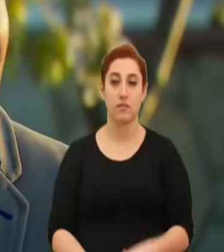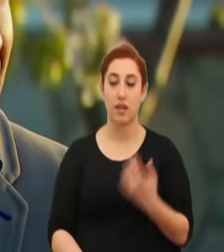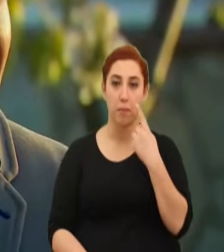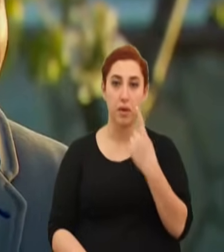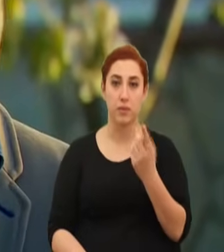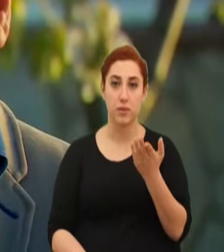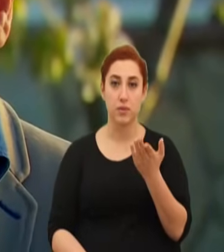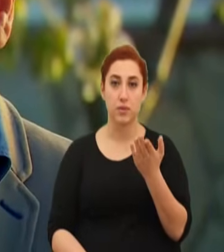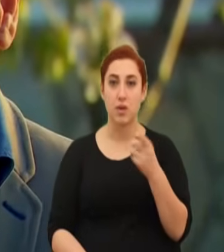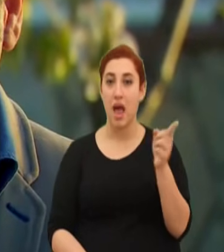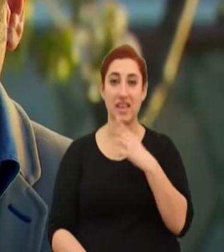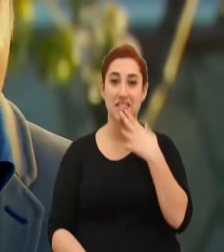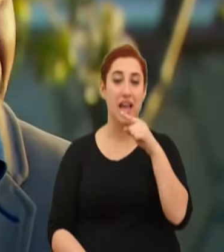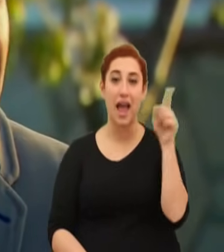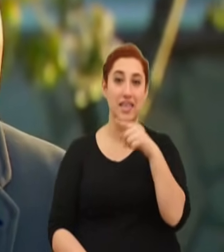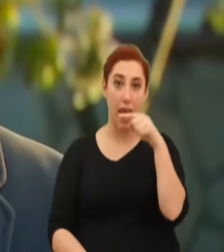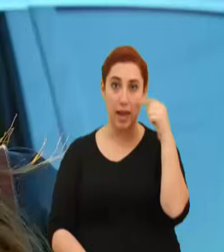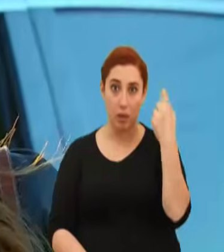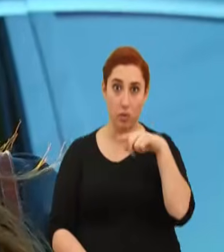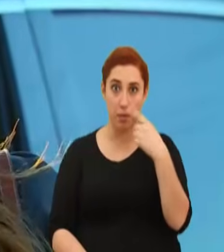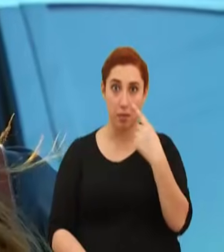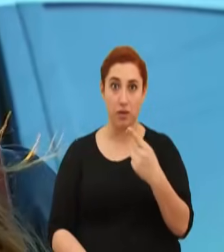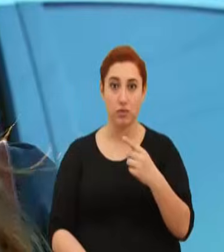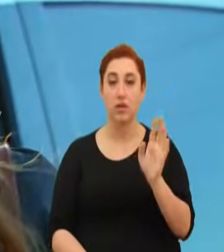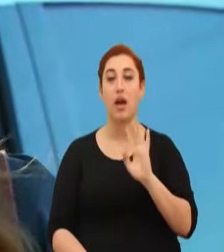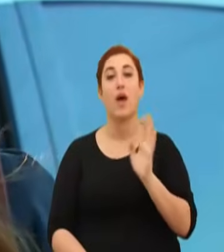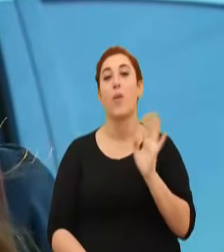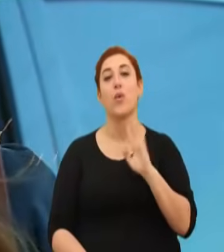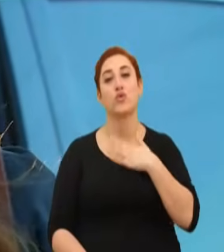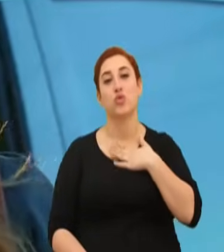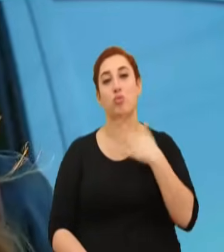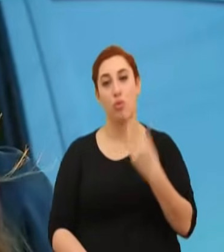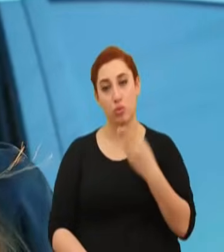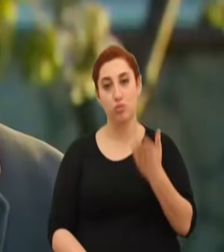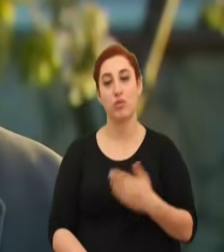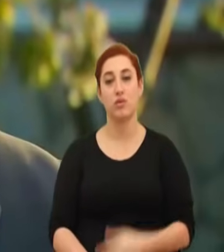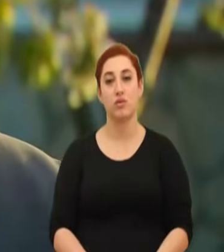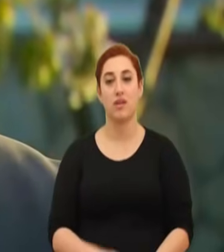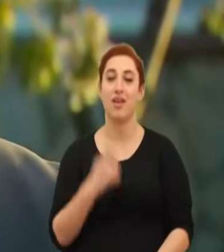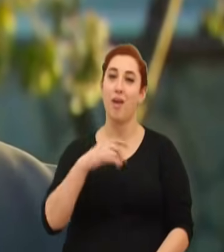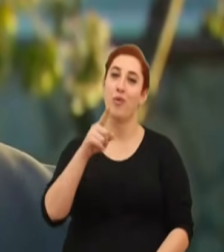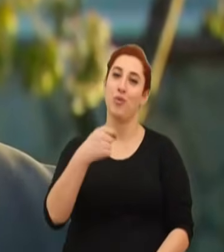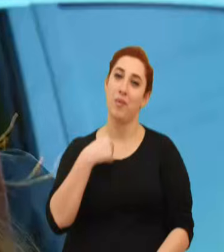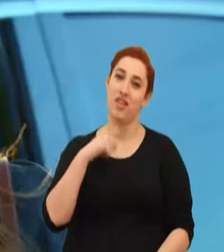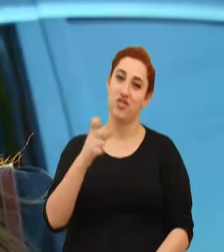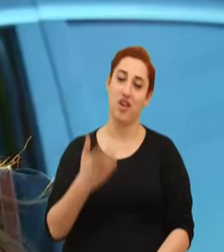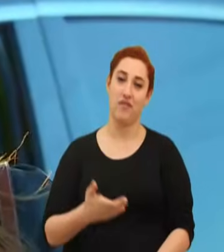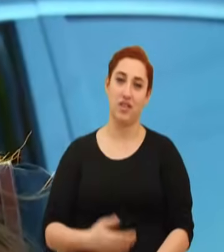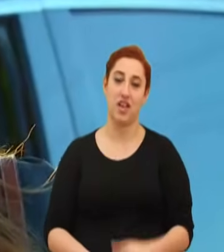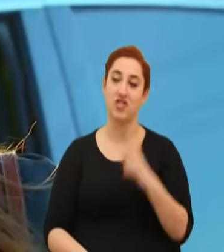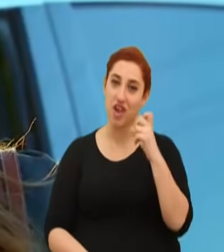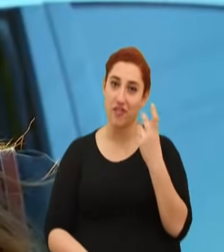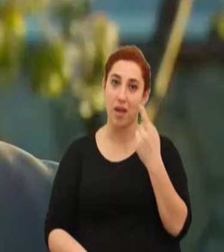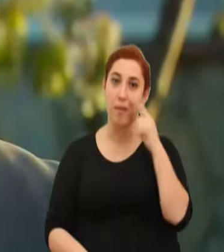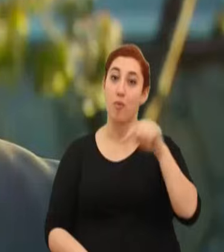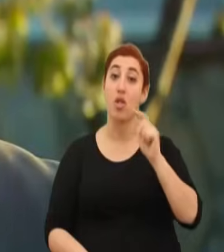Ne bakıyorsun? Hangisi kız, hangisi erkek diye mi bakıyorsun? Ay yok canım, olur mu öyle şey? Yapma bunu bana Cavidan.